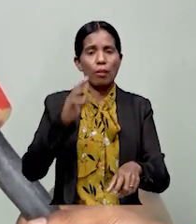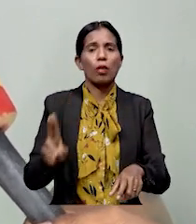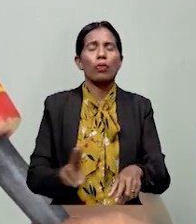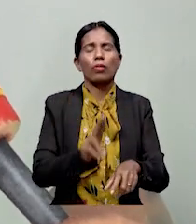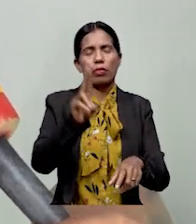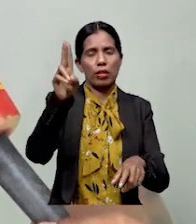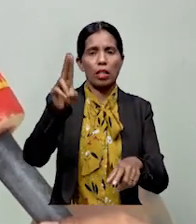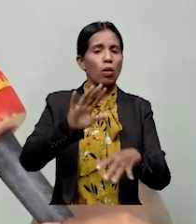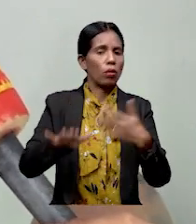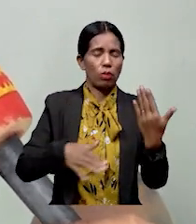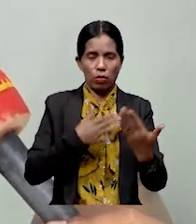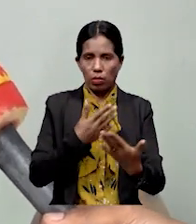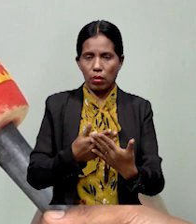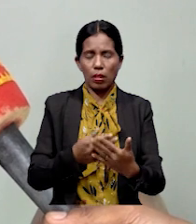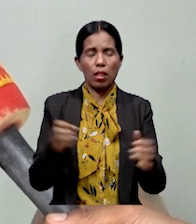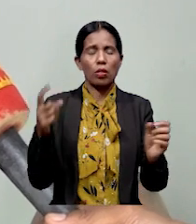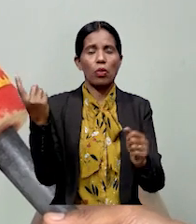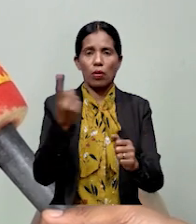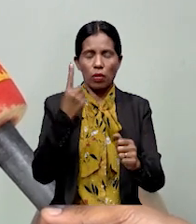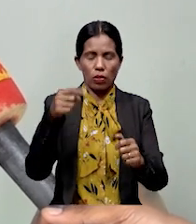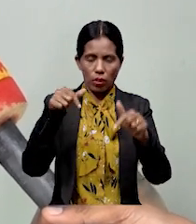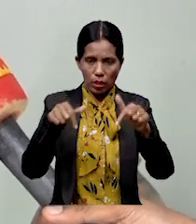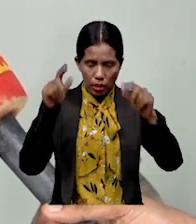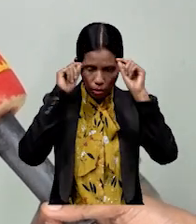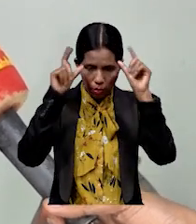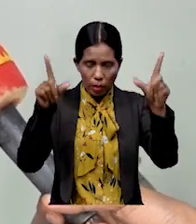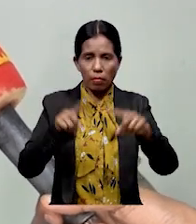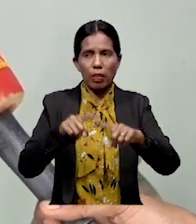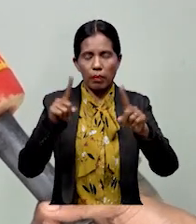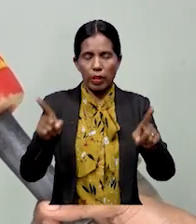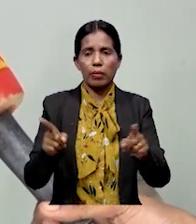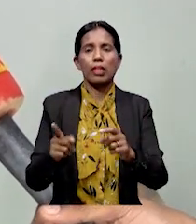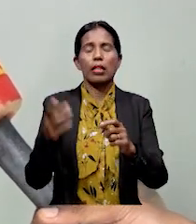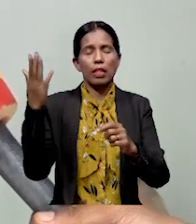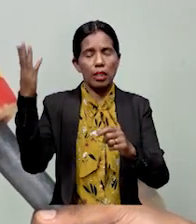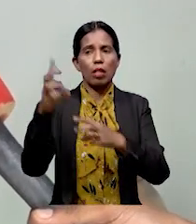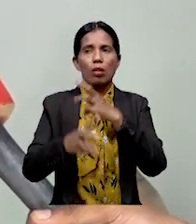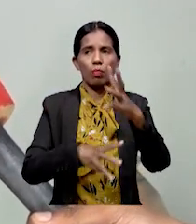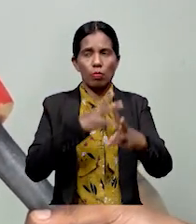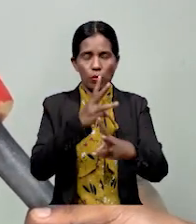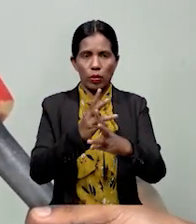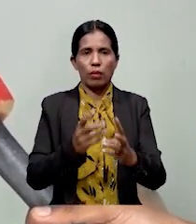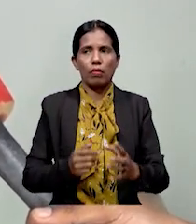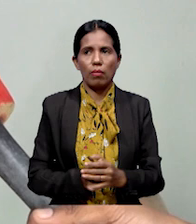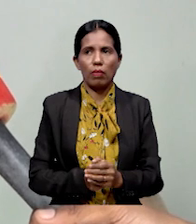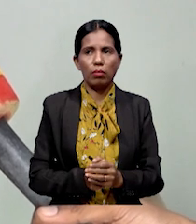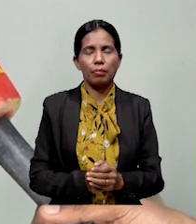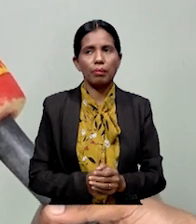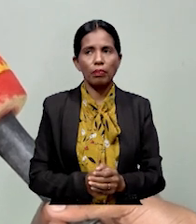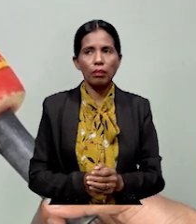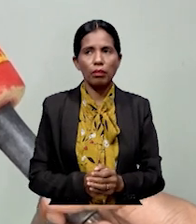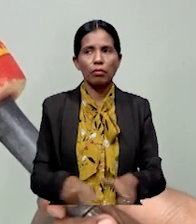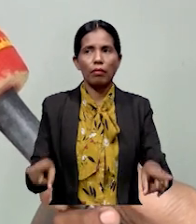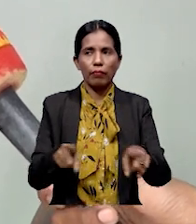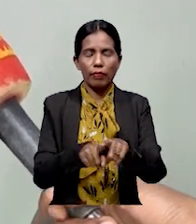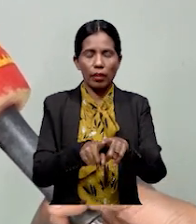duni ida ne laos te iha timor mai bemos iha iha iha mundu tomak iha ia mundu tomak hanes